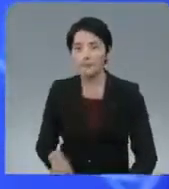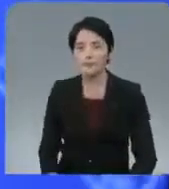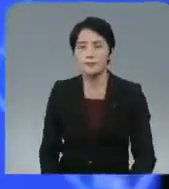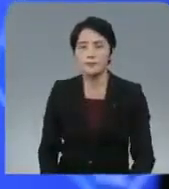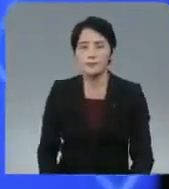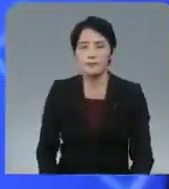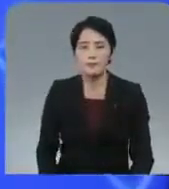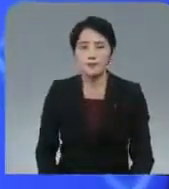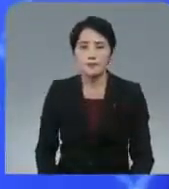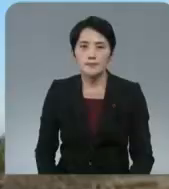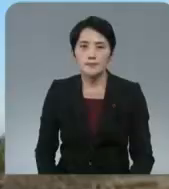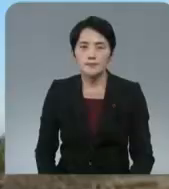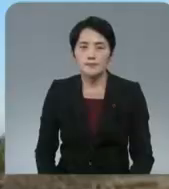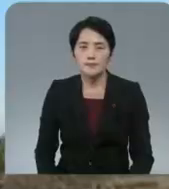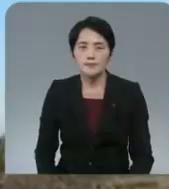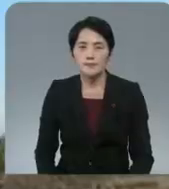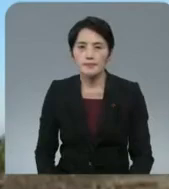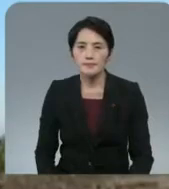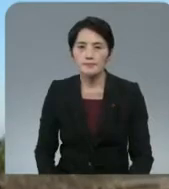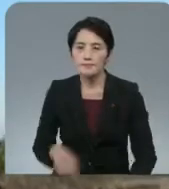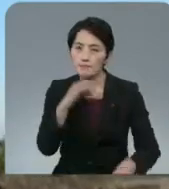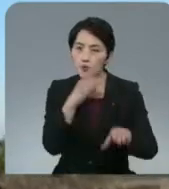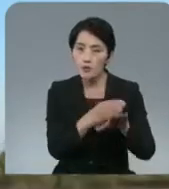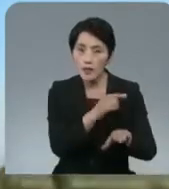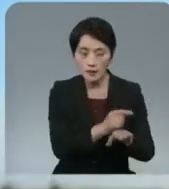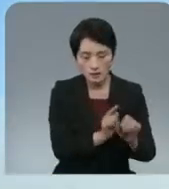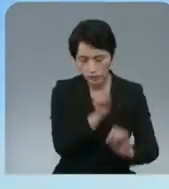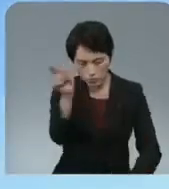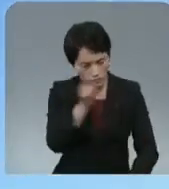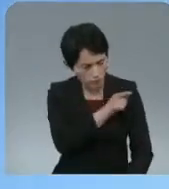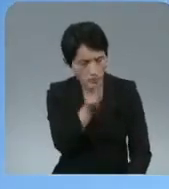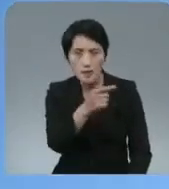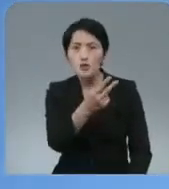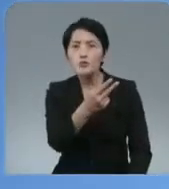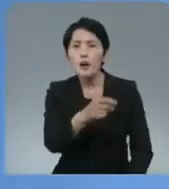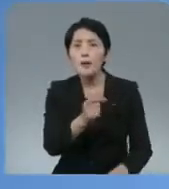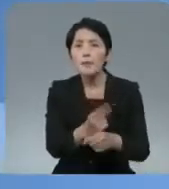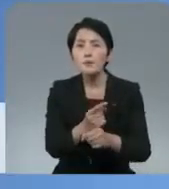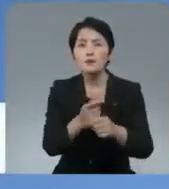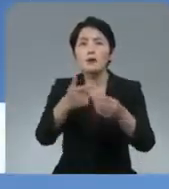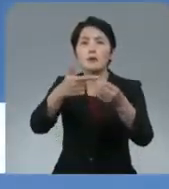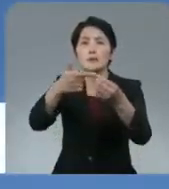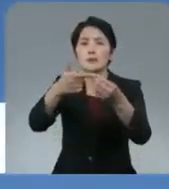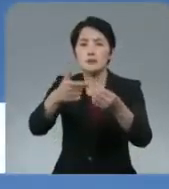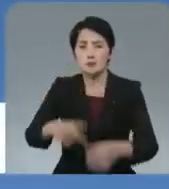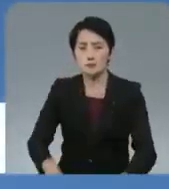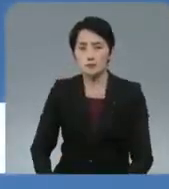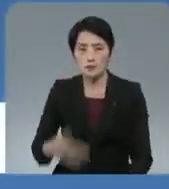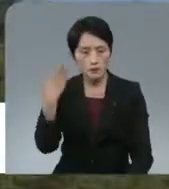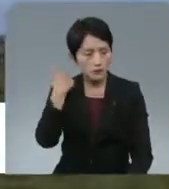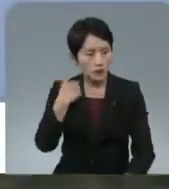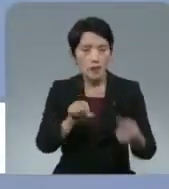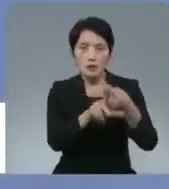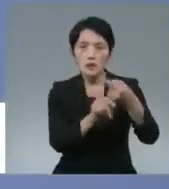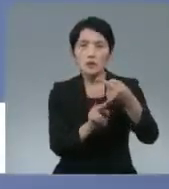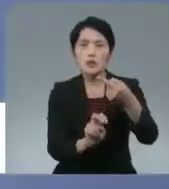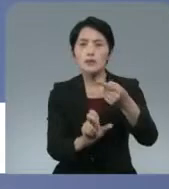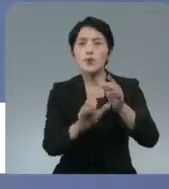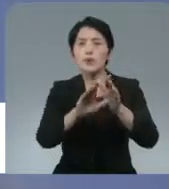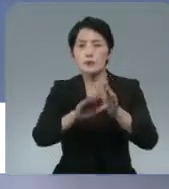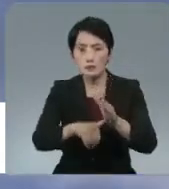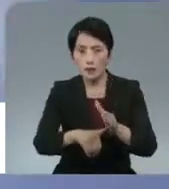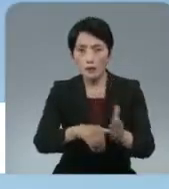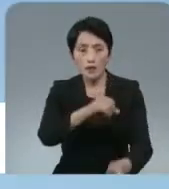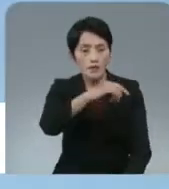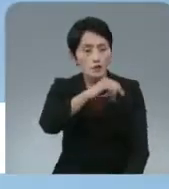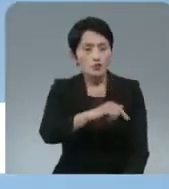les mouvements au nord du 38e parallèle et se tient prête à toute éventualité. Le 20 janvier, une